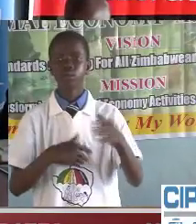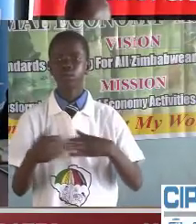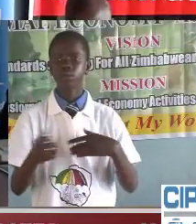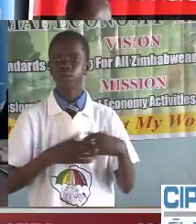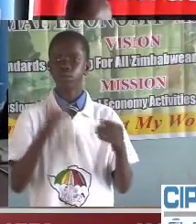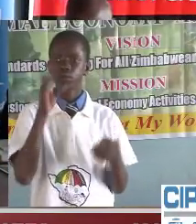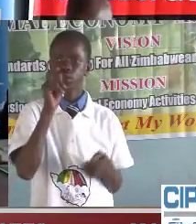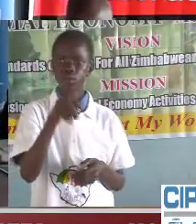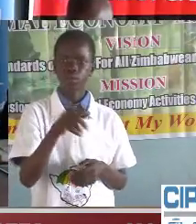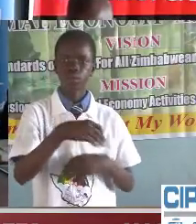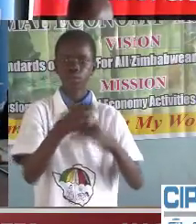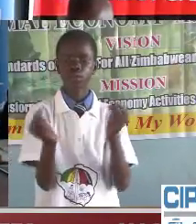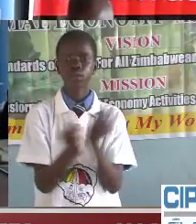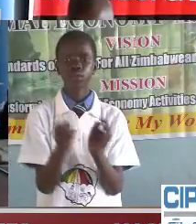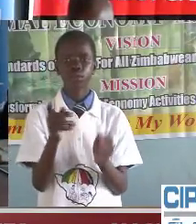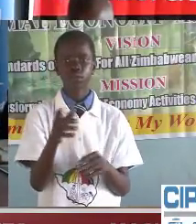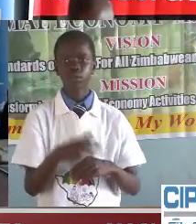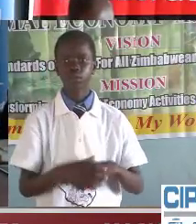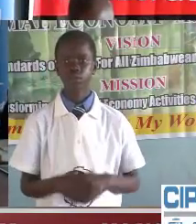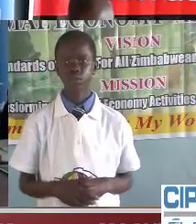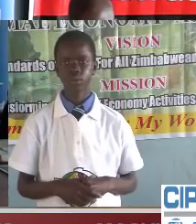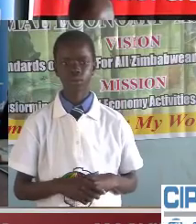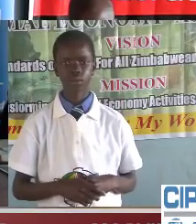market store yamunoitira business renyu.